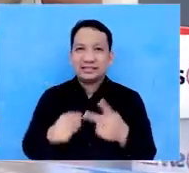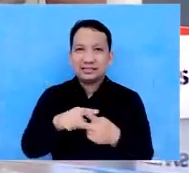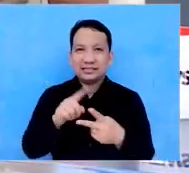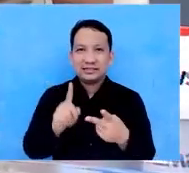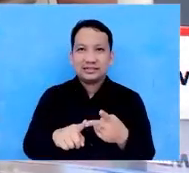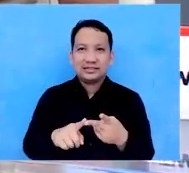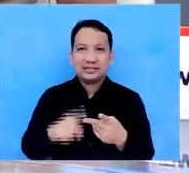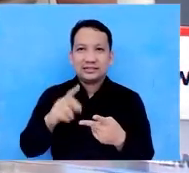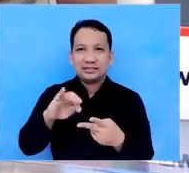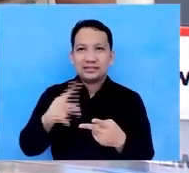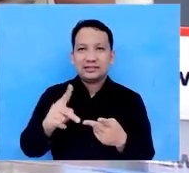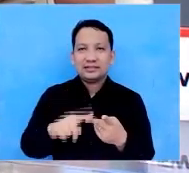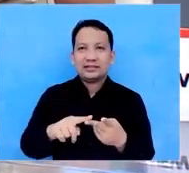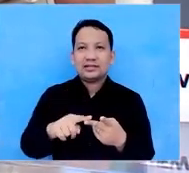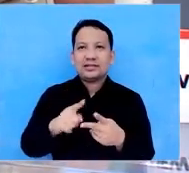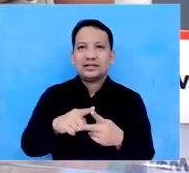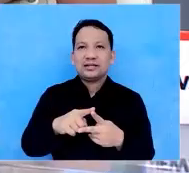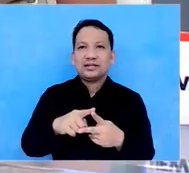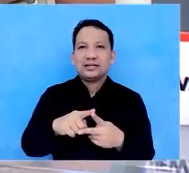Mark Anthony Carpio. Yung isa ay